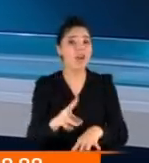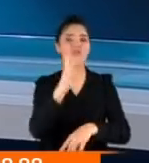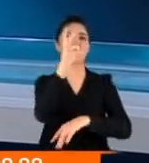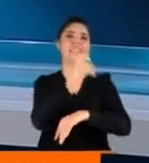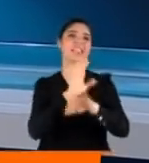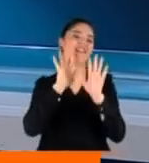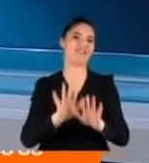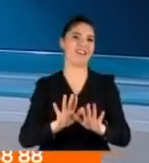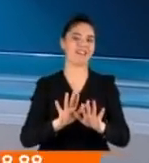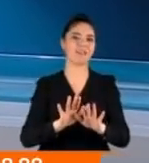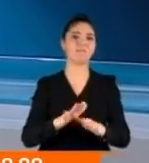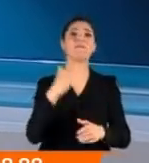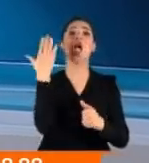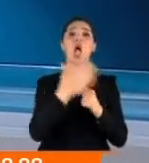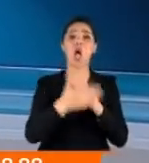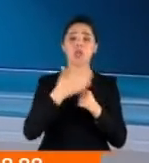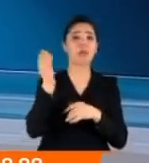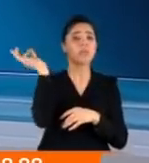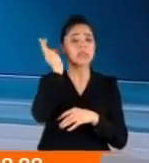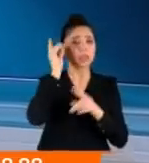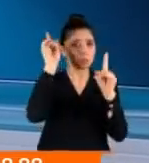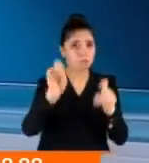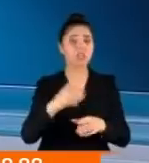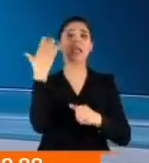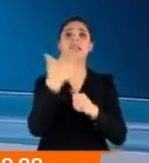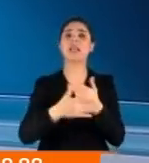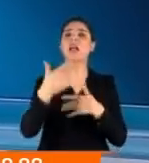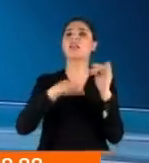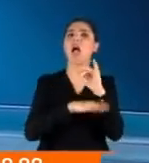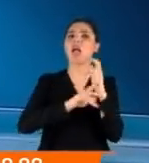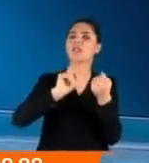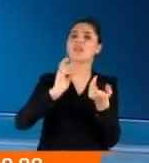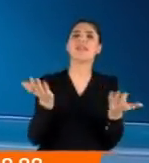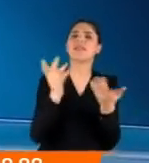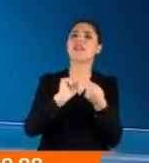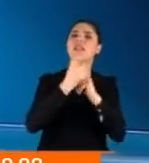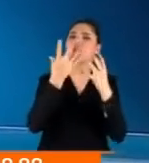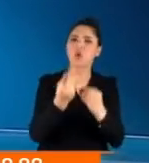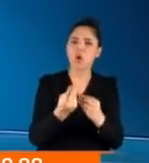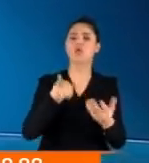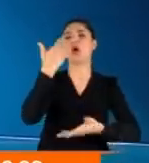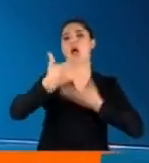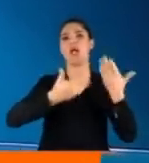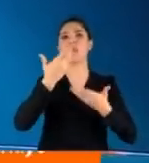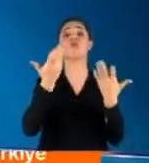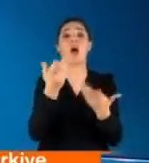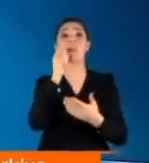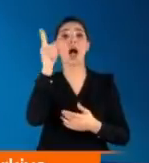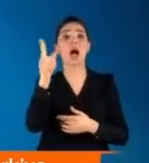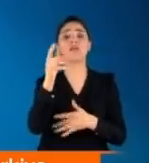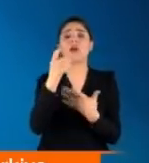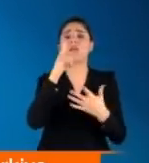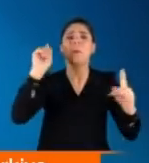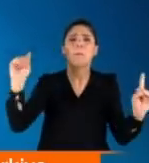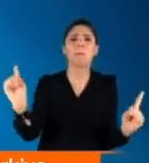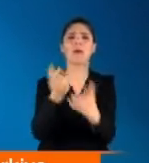ise tam 2 saat var. Önlemlere uyuyor muyuz? Kısıtlamalar hayatımıza ne gibi değişiklikler getirdi aktaracağız. Ankara'da ise kan